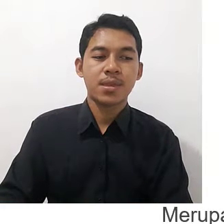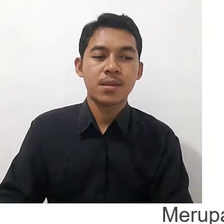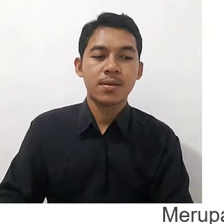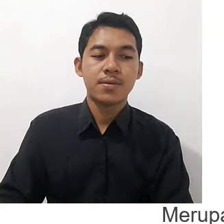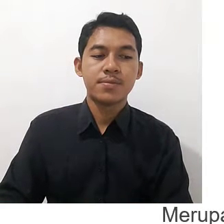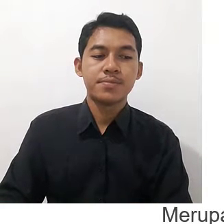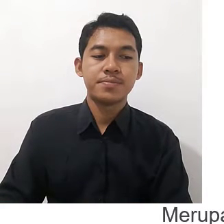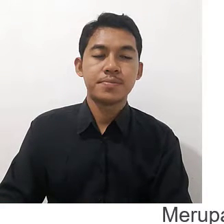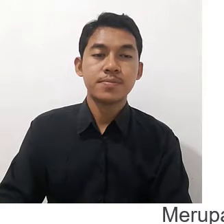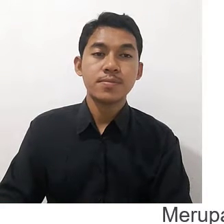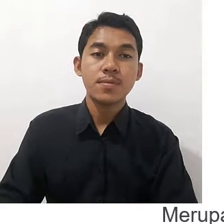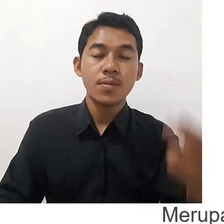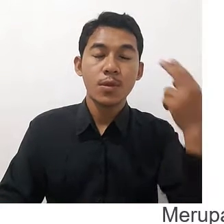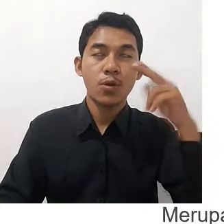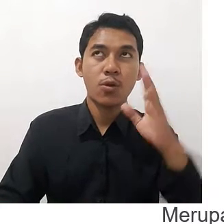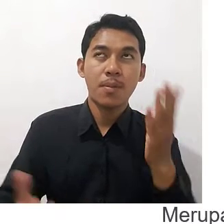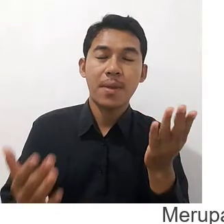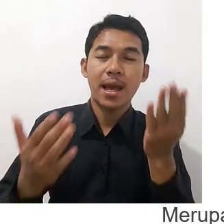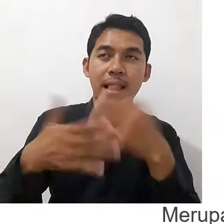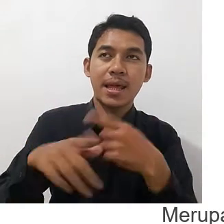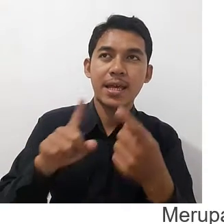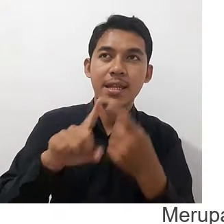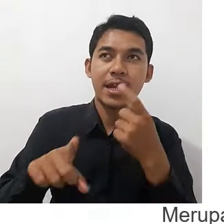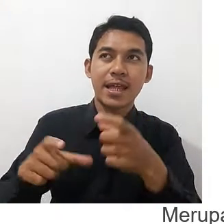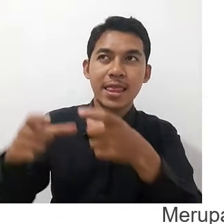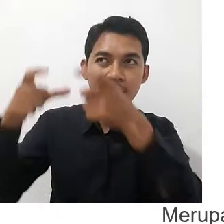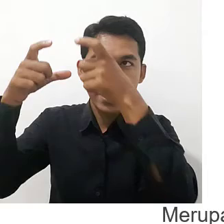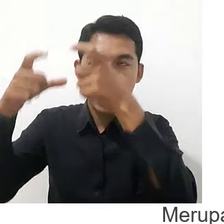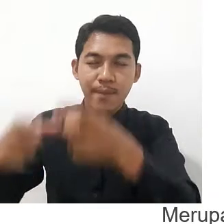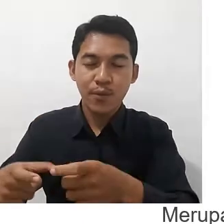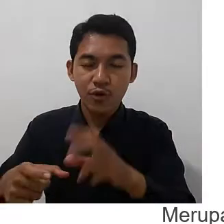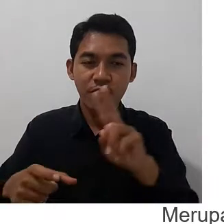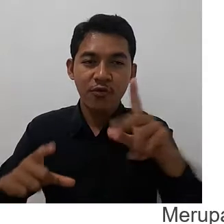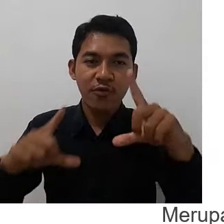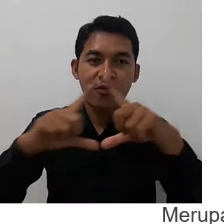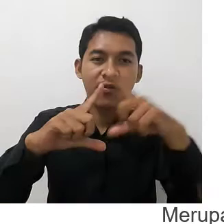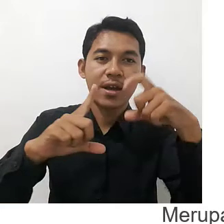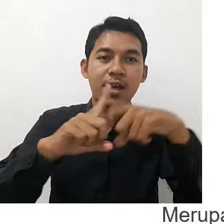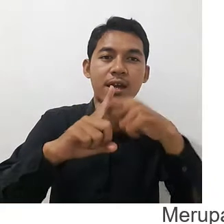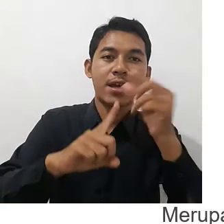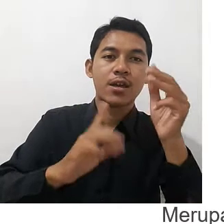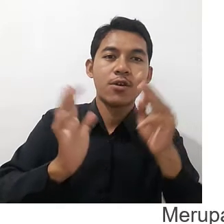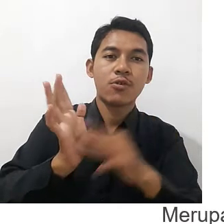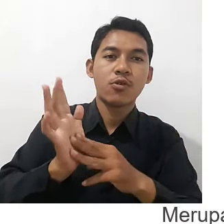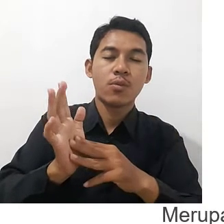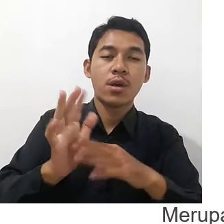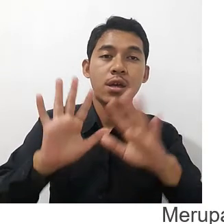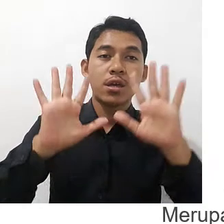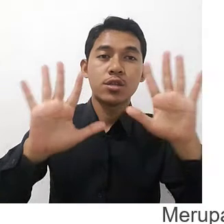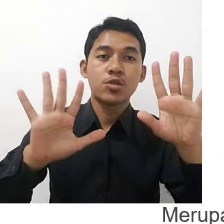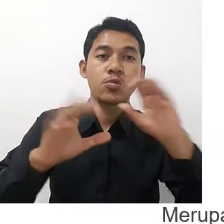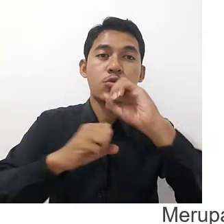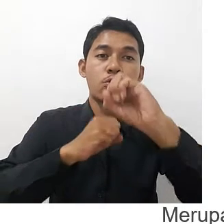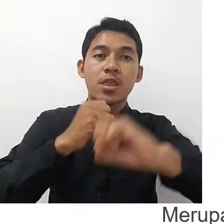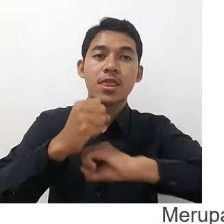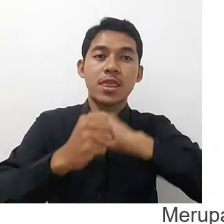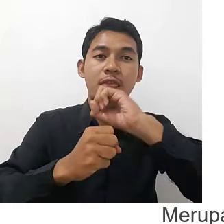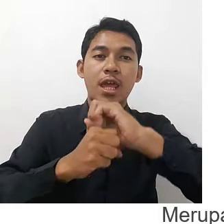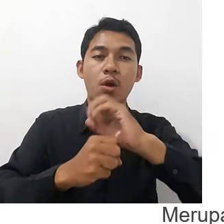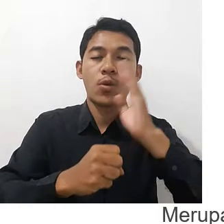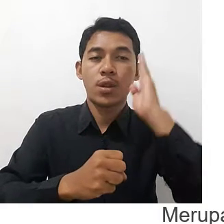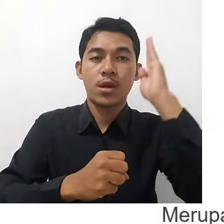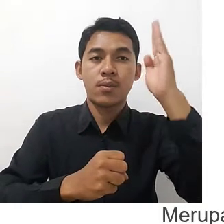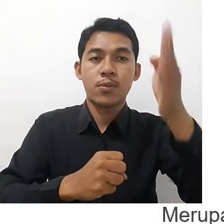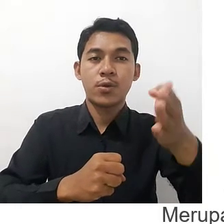transistor ini kan sebagai pengganti dari tabung vakum. Nah, mungkin sekitar kurang lebih selang 10 tahun kemudian, ya 10-11 tahun kemudian,